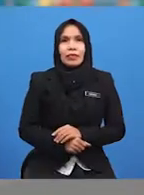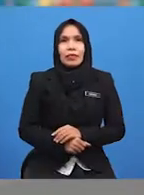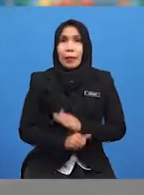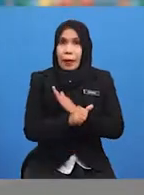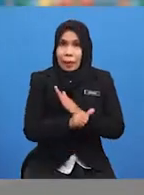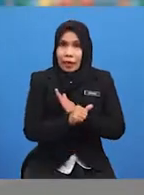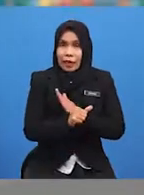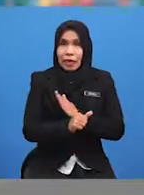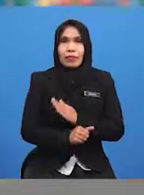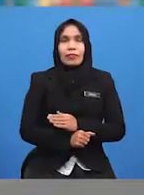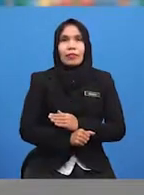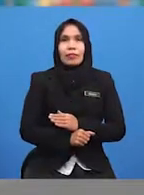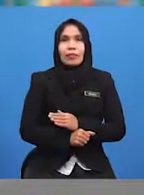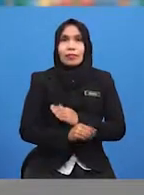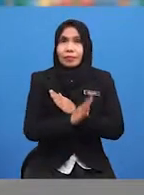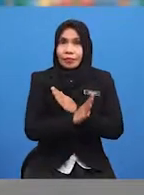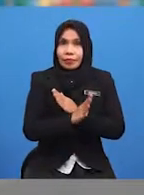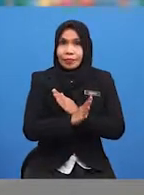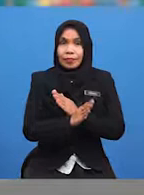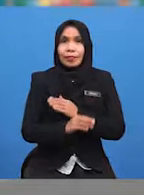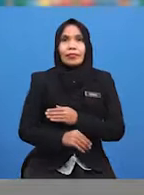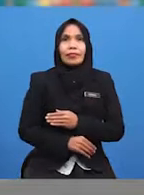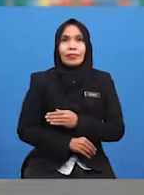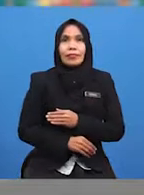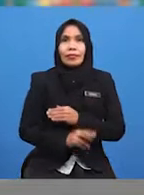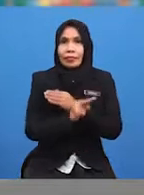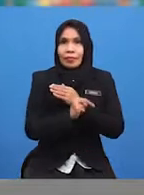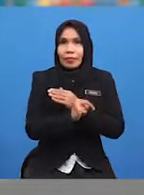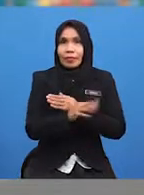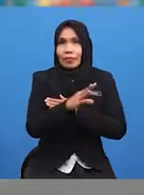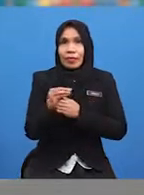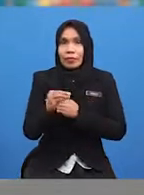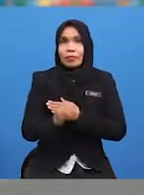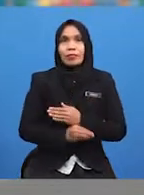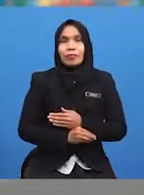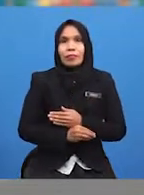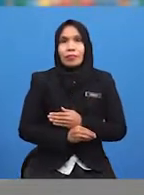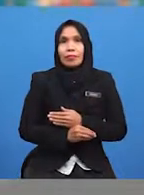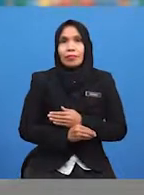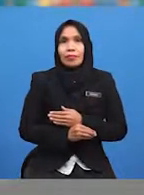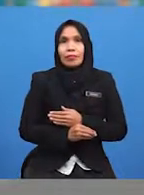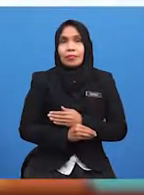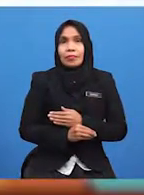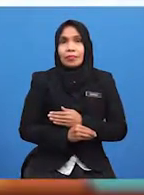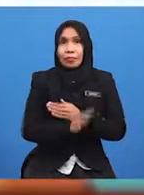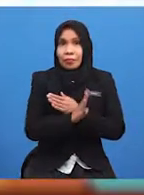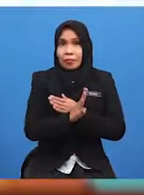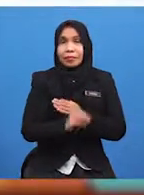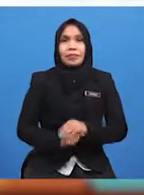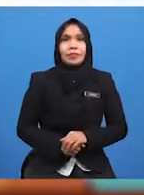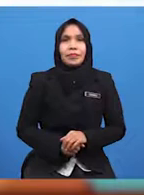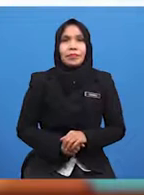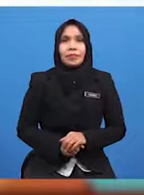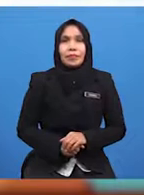masihkah kamu ingat sebelum kritis negara kita pernah dijajah oleh fase barat lain